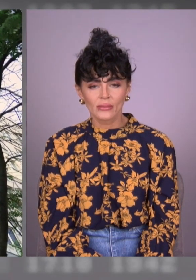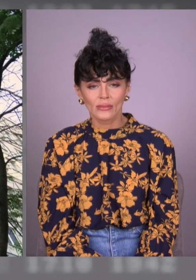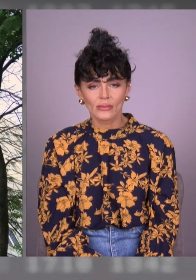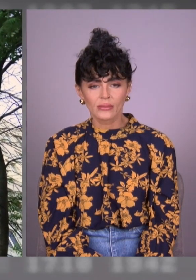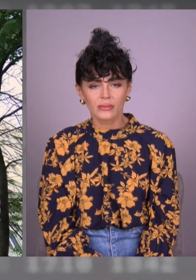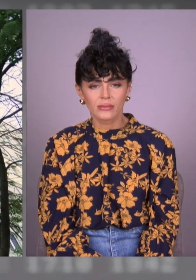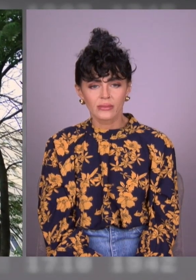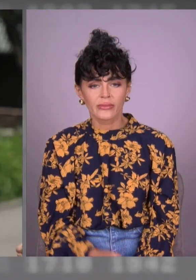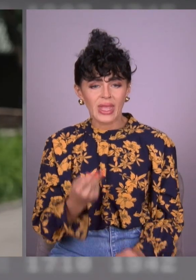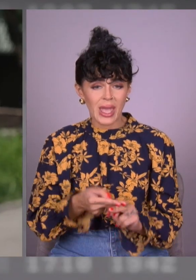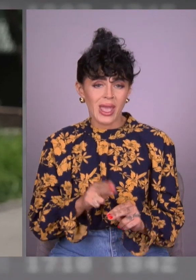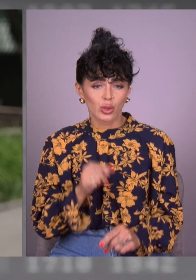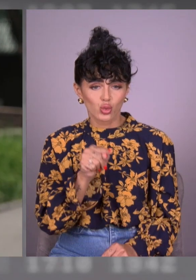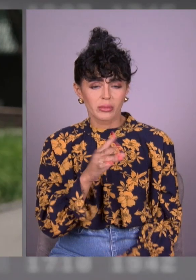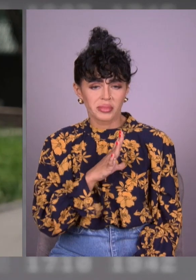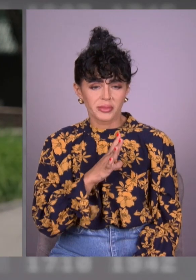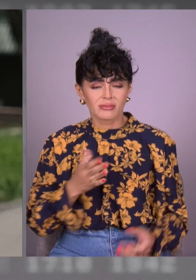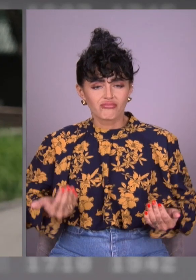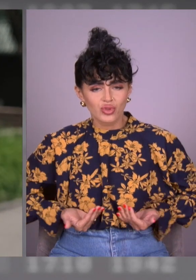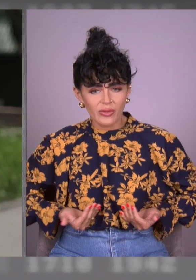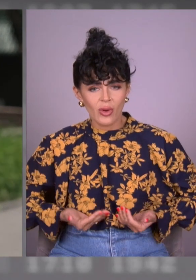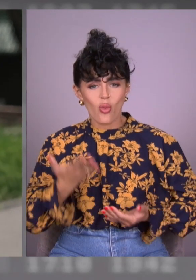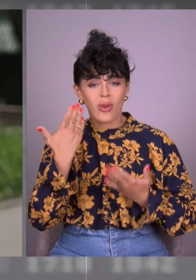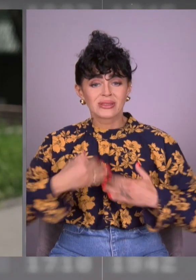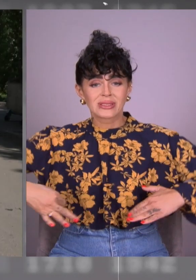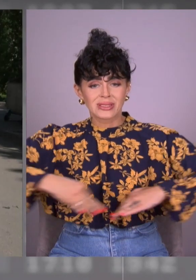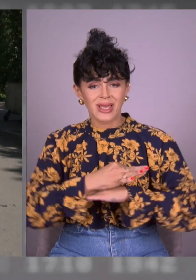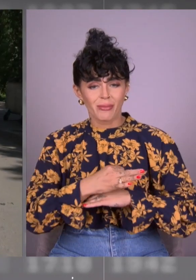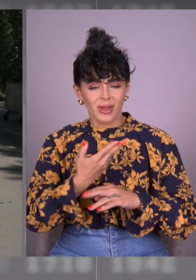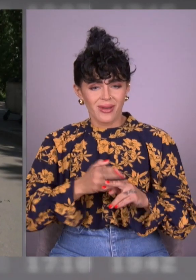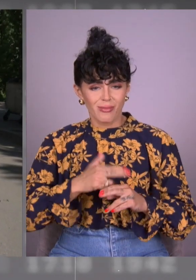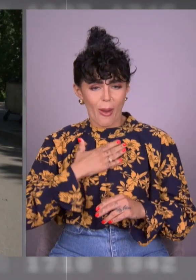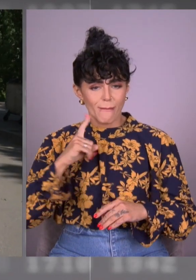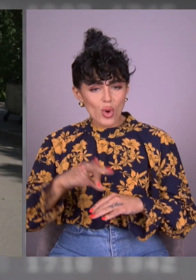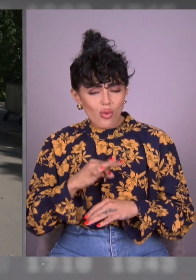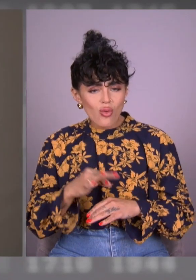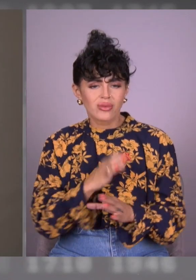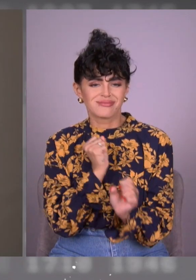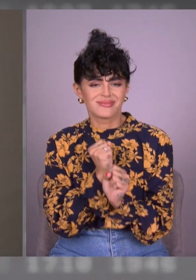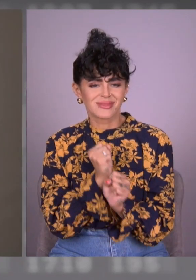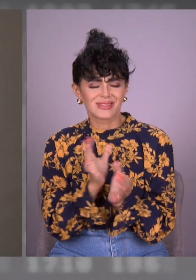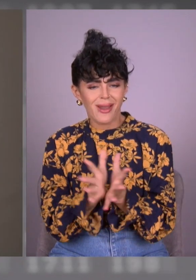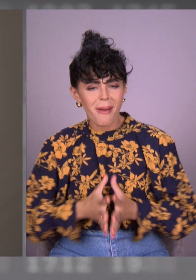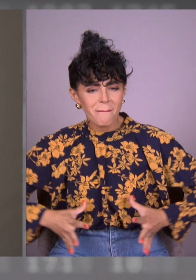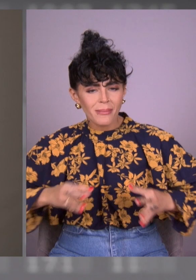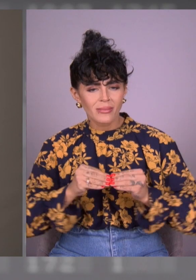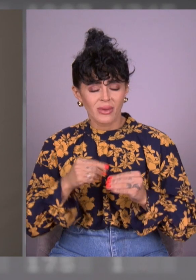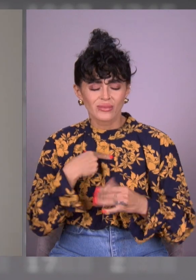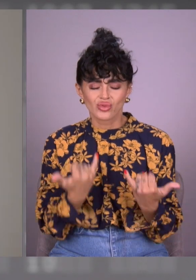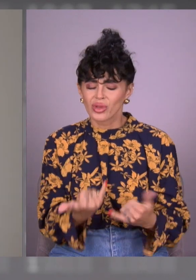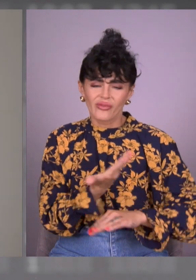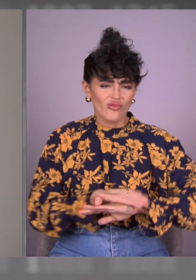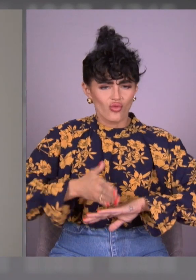Це ми тут мешкали, як щойно одружилися з Сашею і створили сім'ю. Мені важко